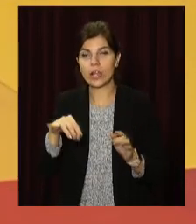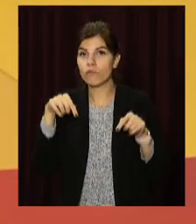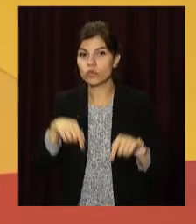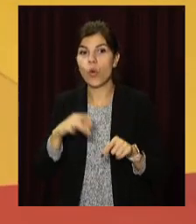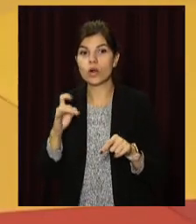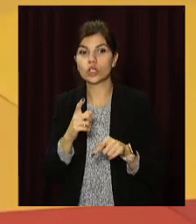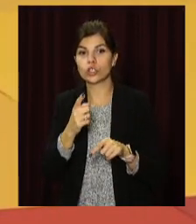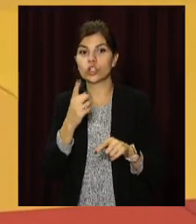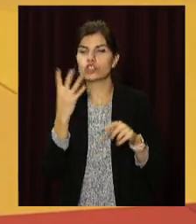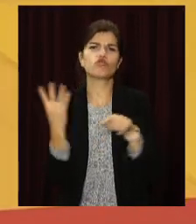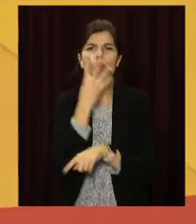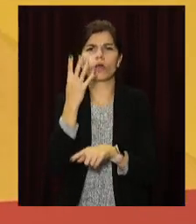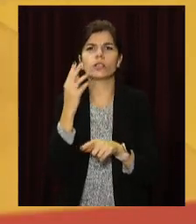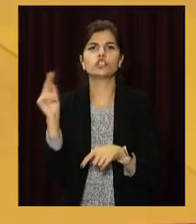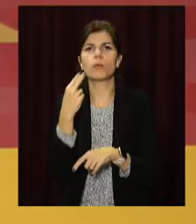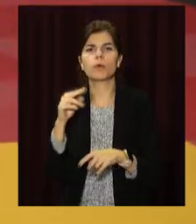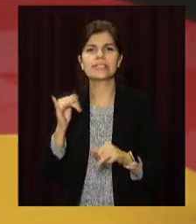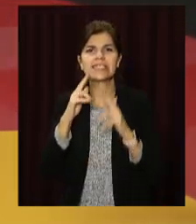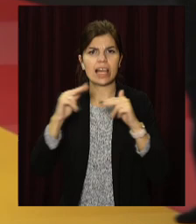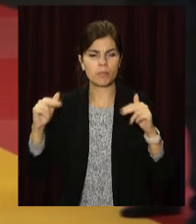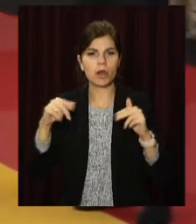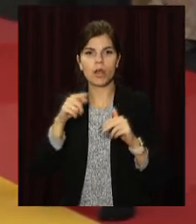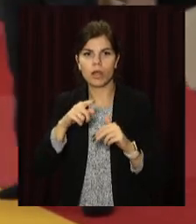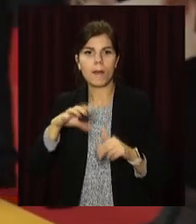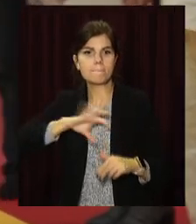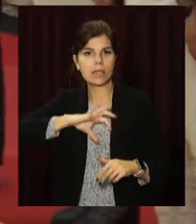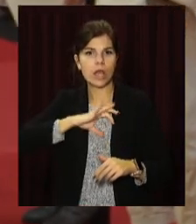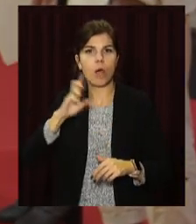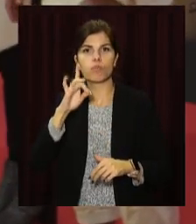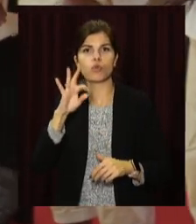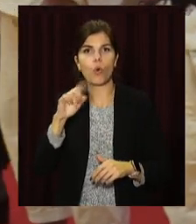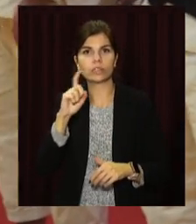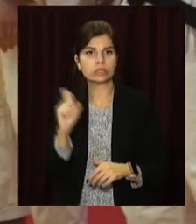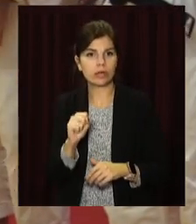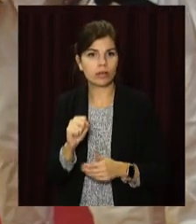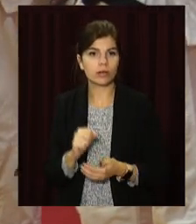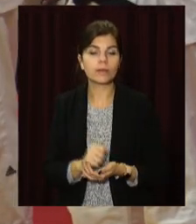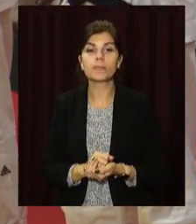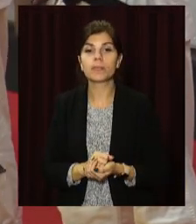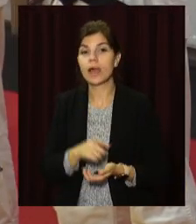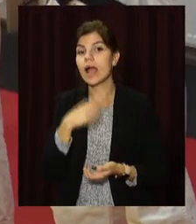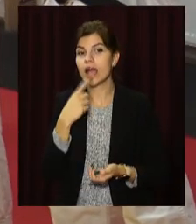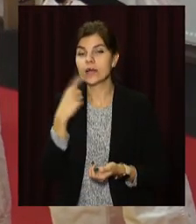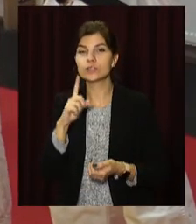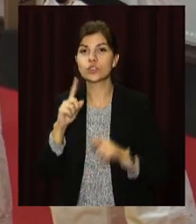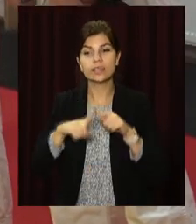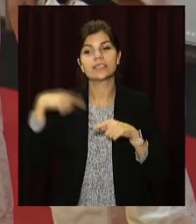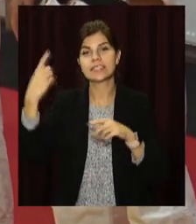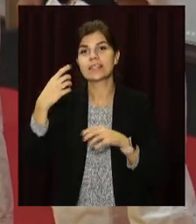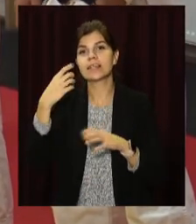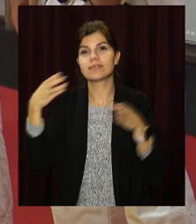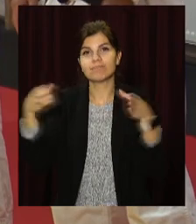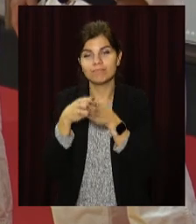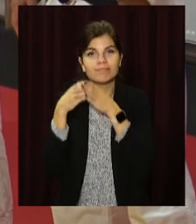разу чотириразовий чемпіон світу із Дніпра удостоївся в медалі бронзового ґатунку. Проте каже, на наступний світовий